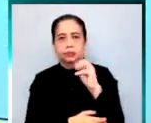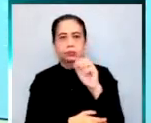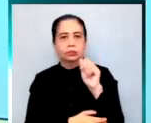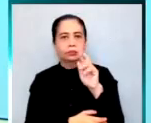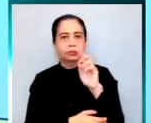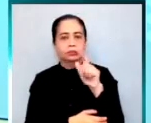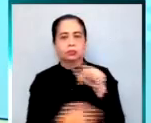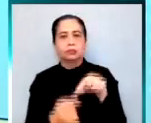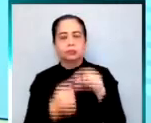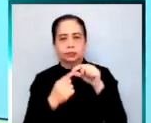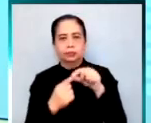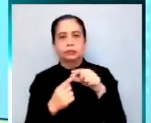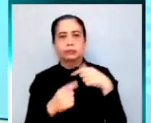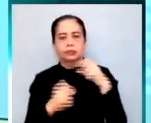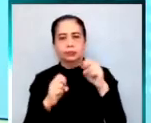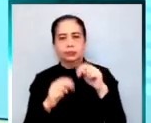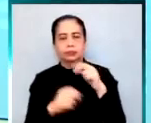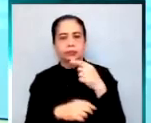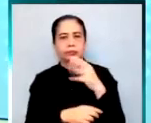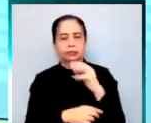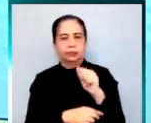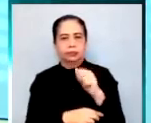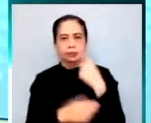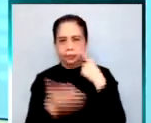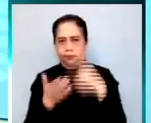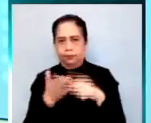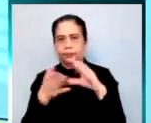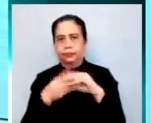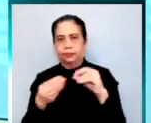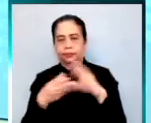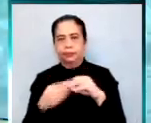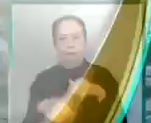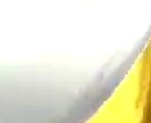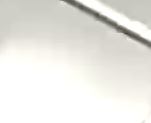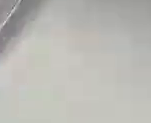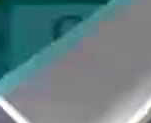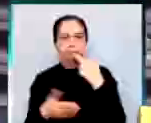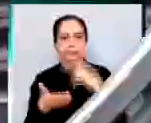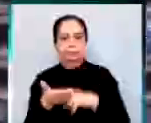hapon sa GMA. Ang pasilip sa kwentong yan sa report na ito.